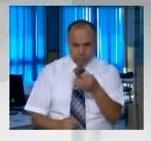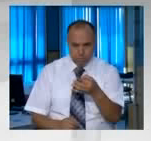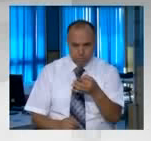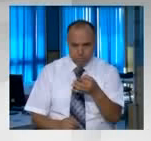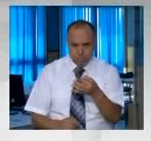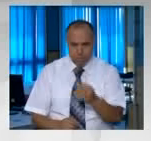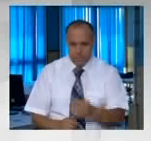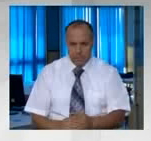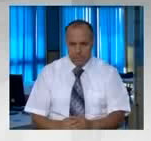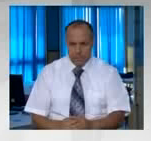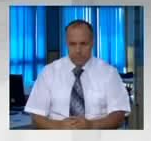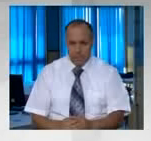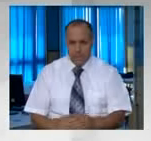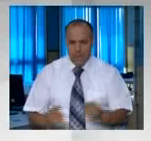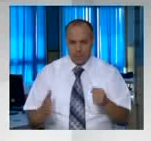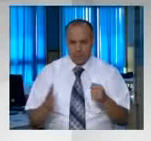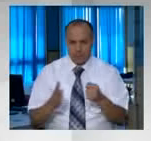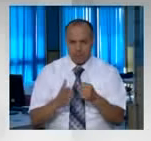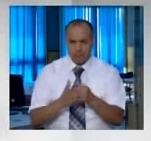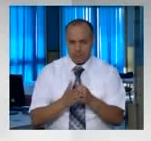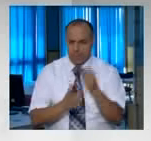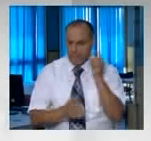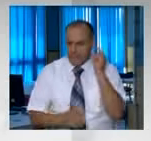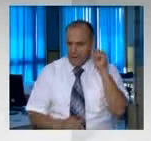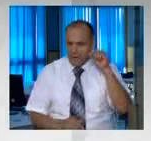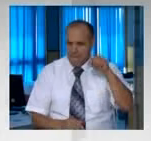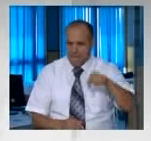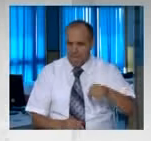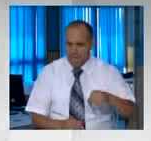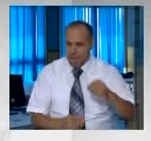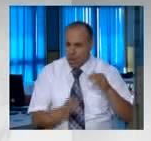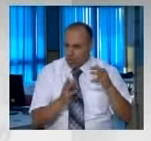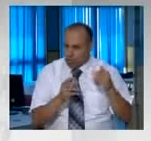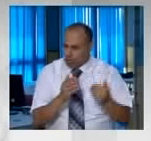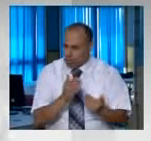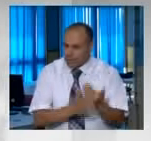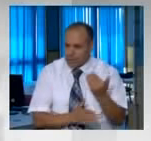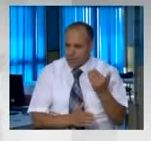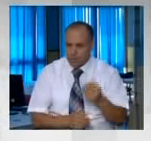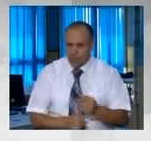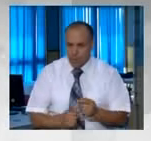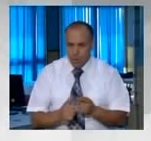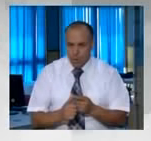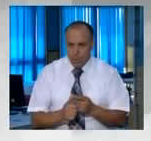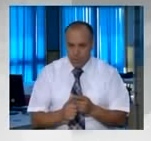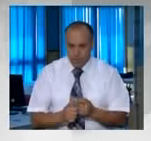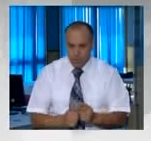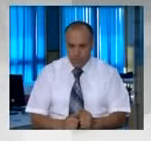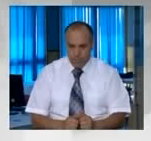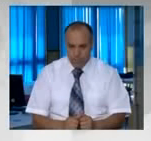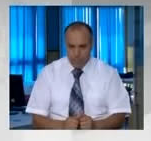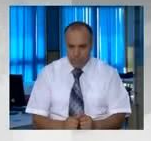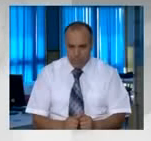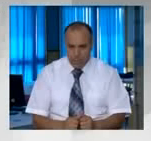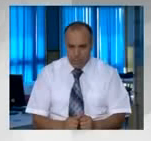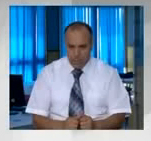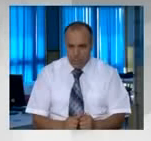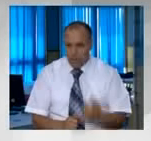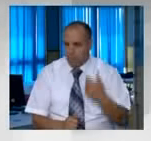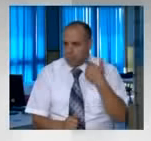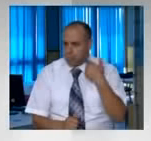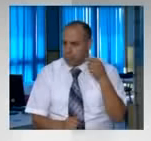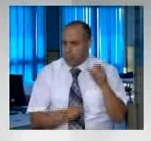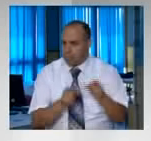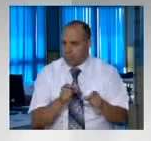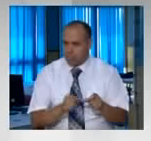الحادث القصرين، عندنا هنا حصيلة جديدة أولية تتمثل في الخسائر البشرية